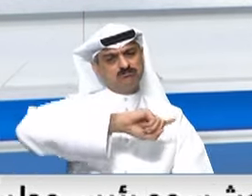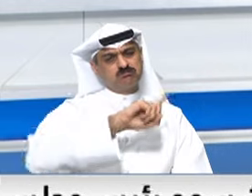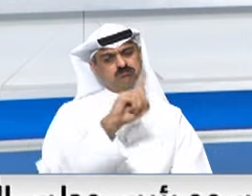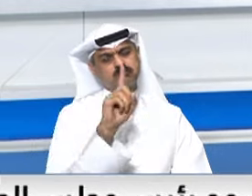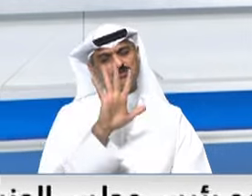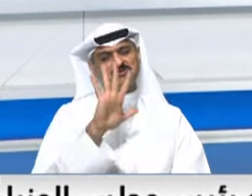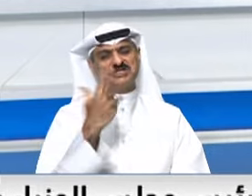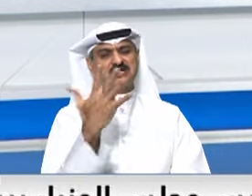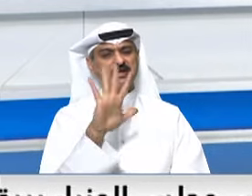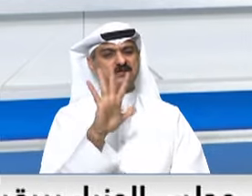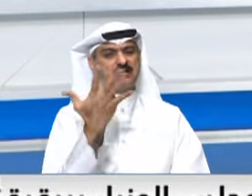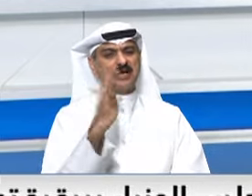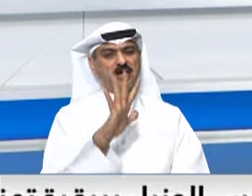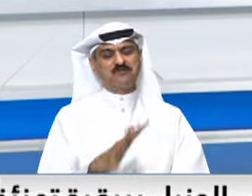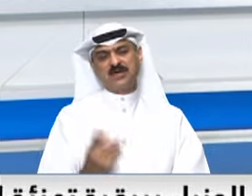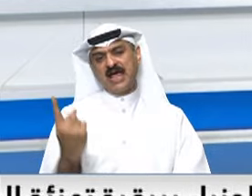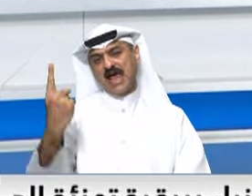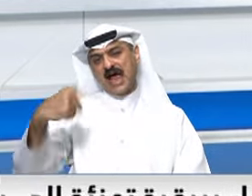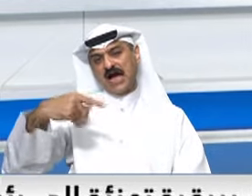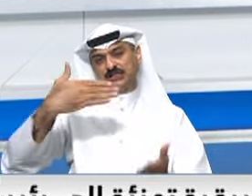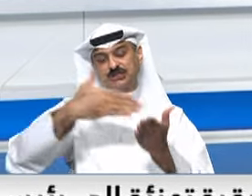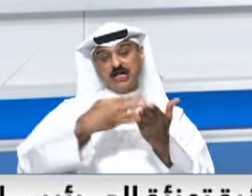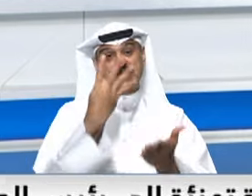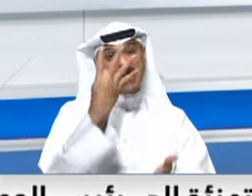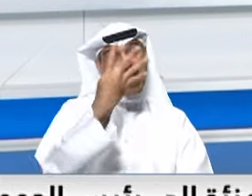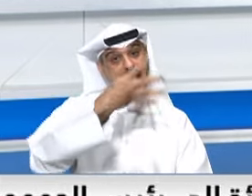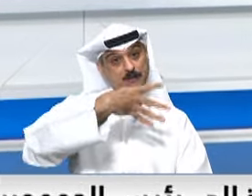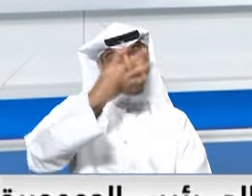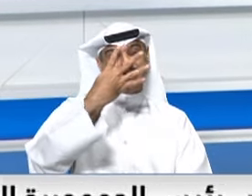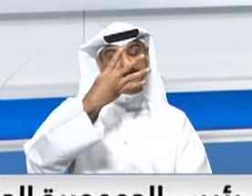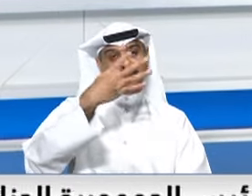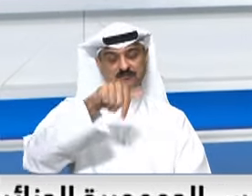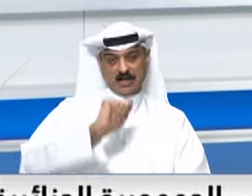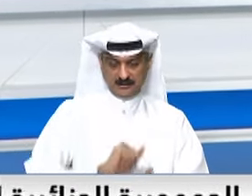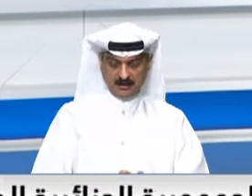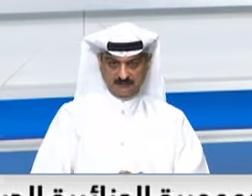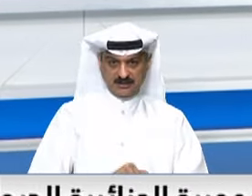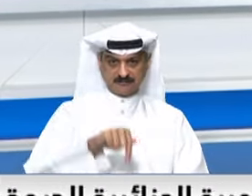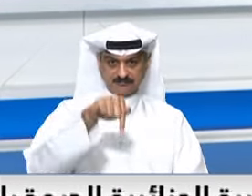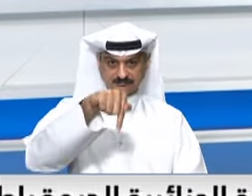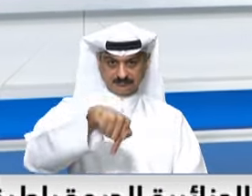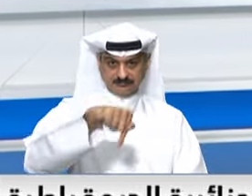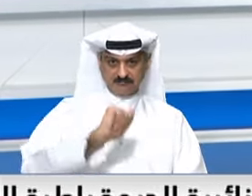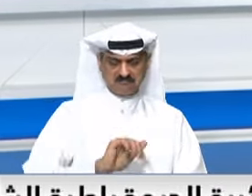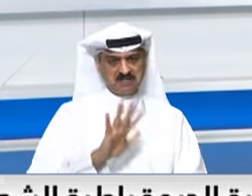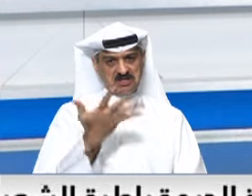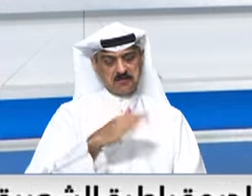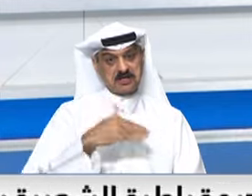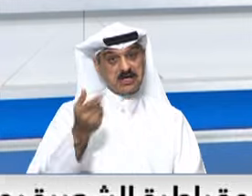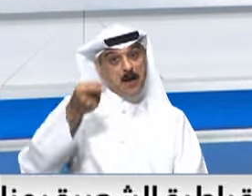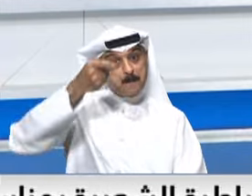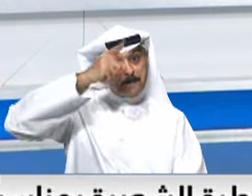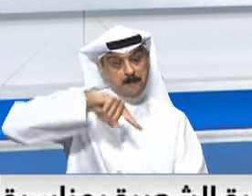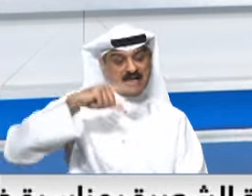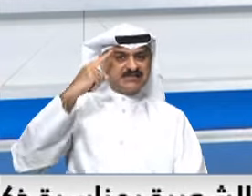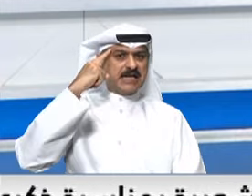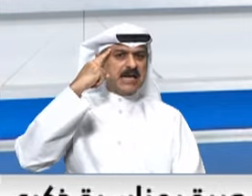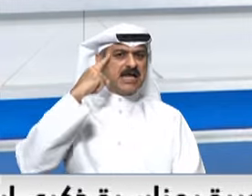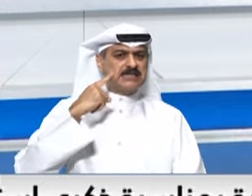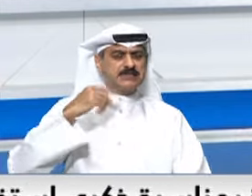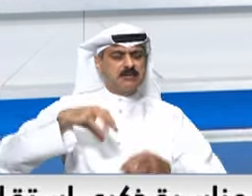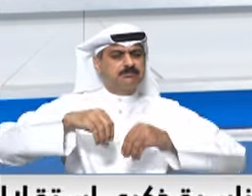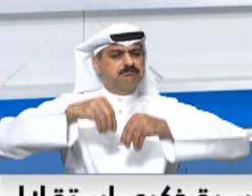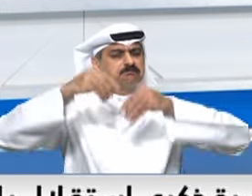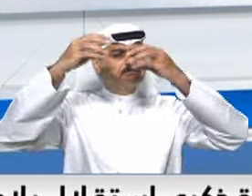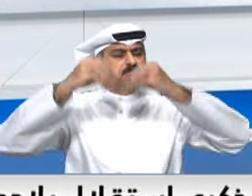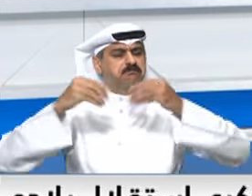سرعتها بشكل عام ما بين 10 إلى 40 كيلومتر ساعة. وأيضا أعزائي المشاهدين توقع غدا طقس مغبر ونشاط في